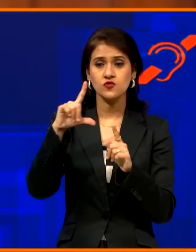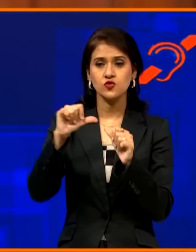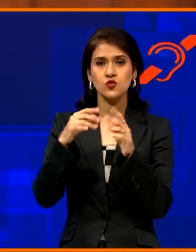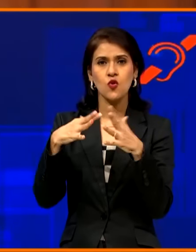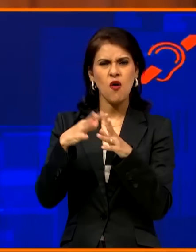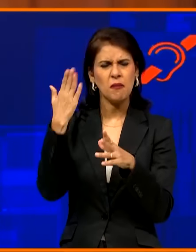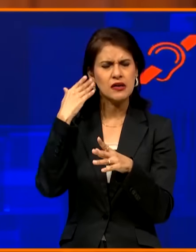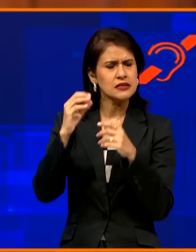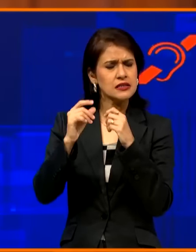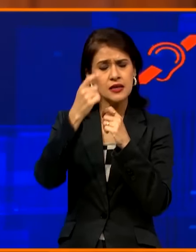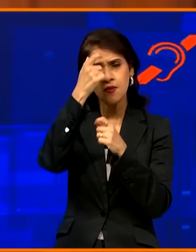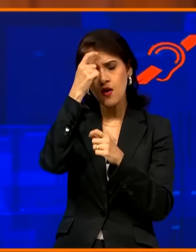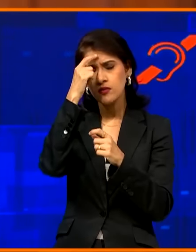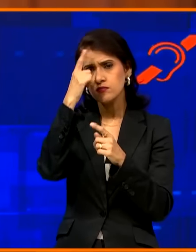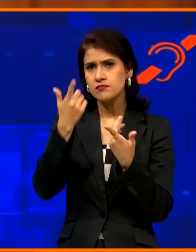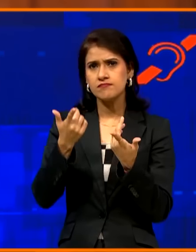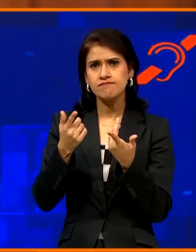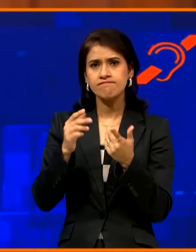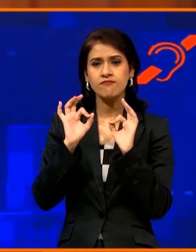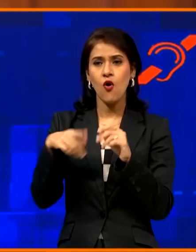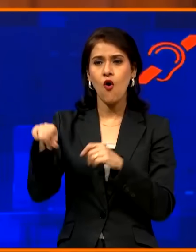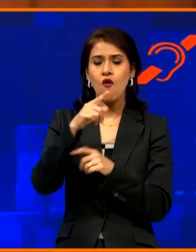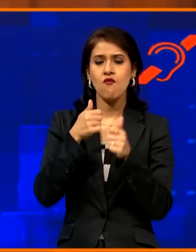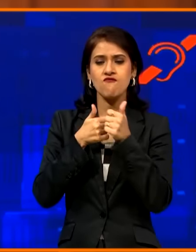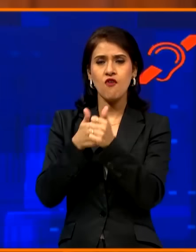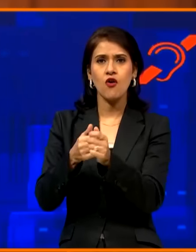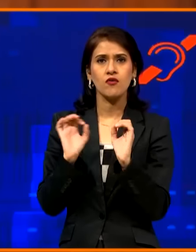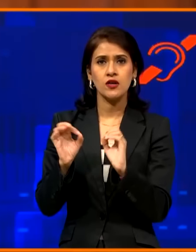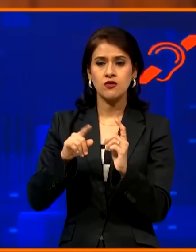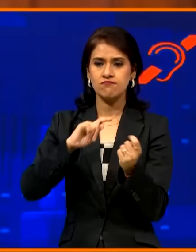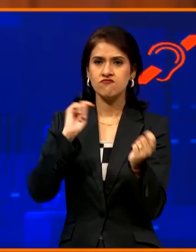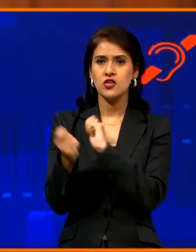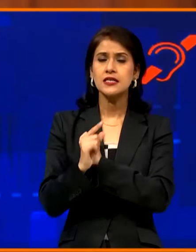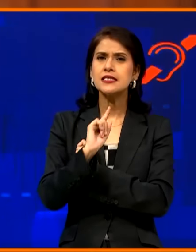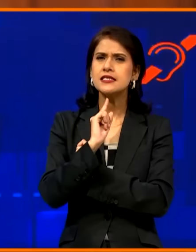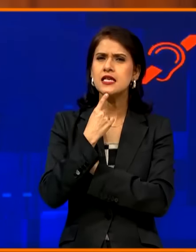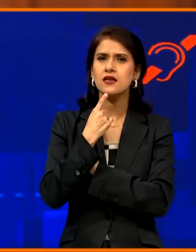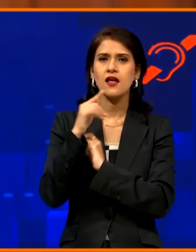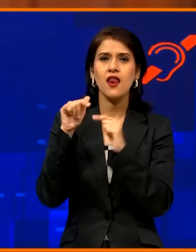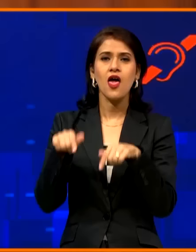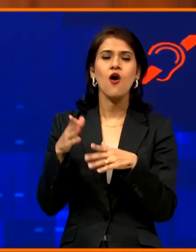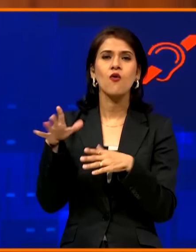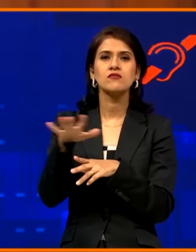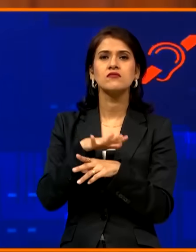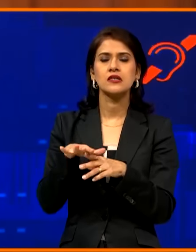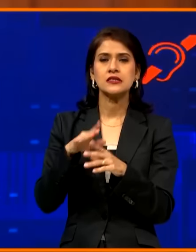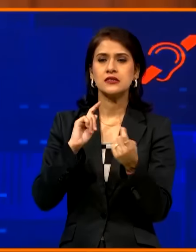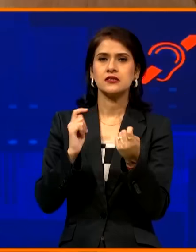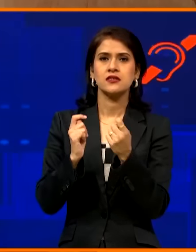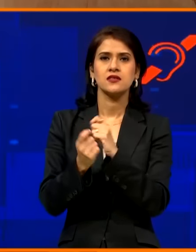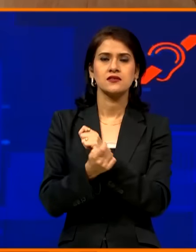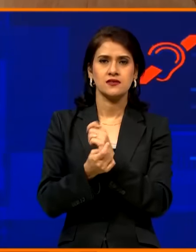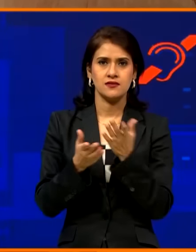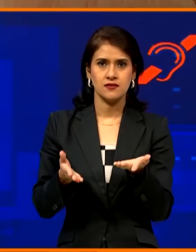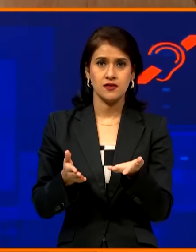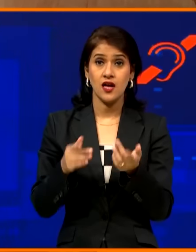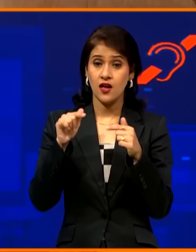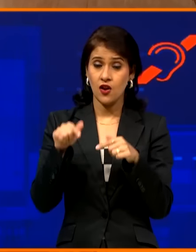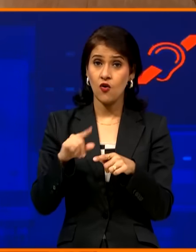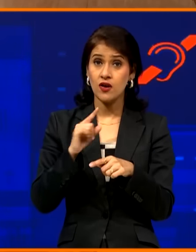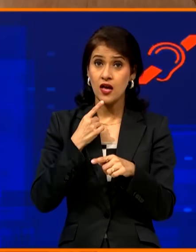खराब थी यहां पर लोग को ठीक करने के लिए सखत सख्ती करने की जरूरत थी और सख्ती की